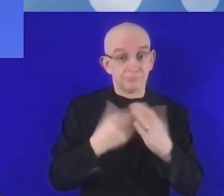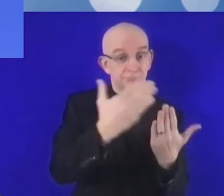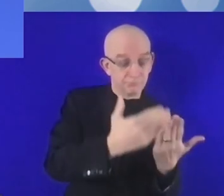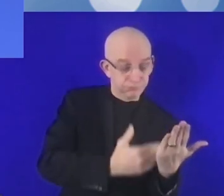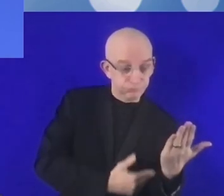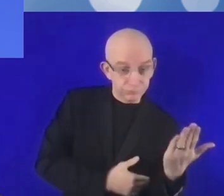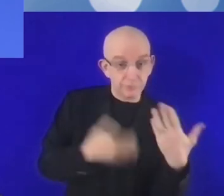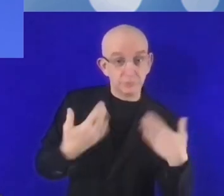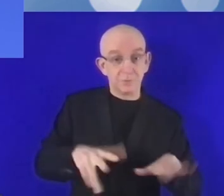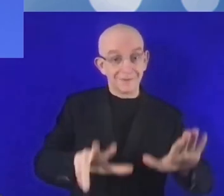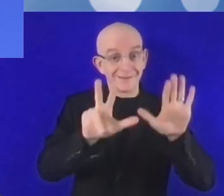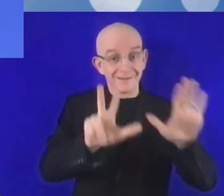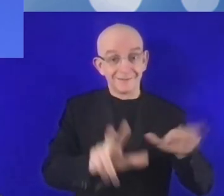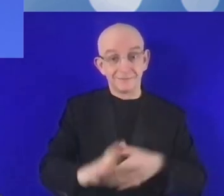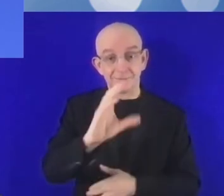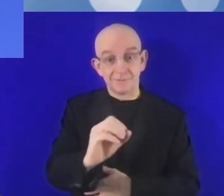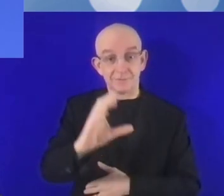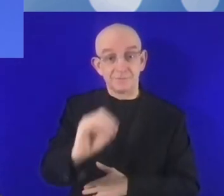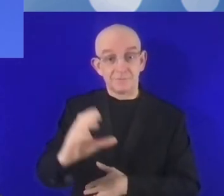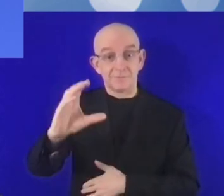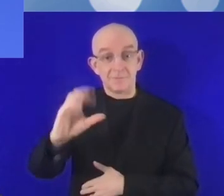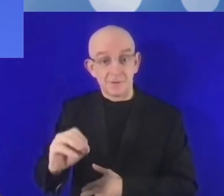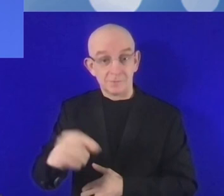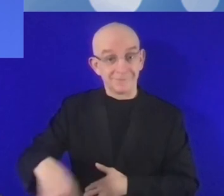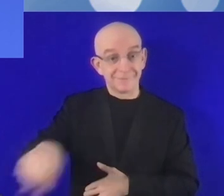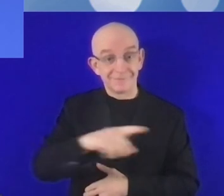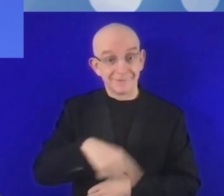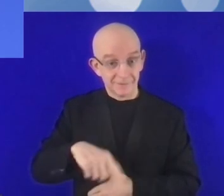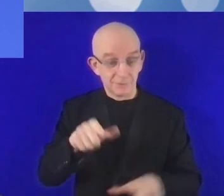八千参与者，他们代表政府、